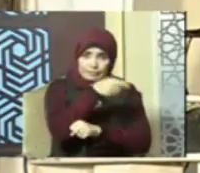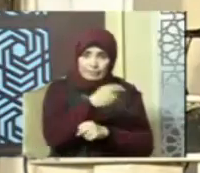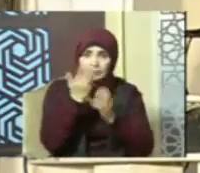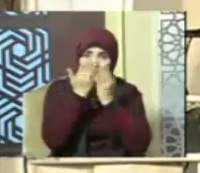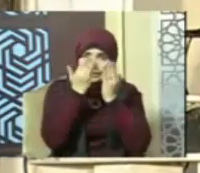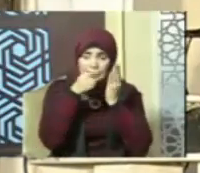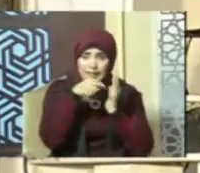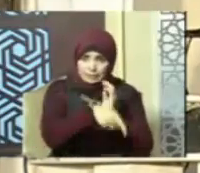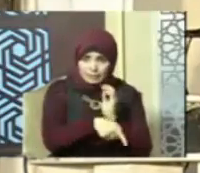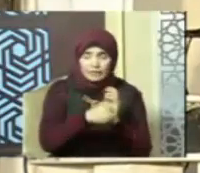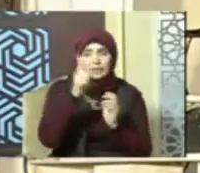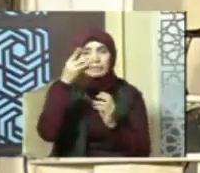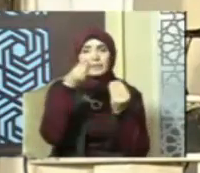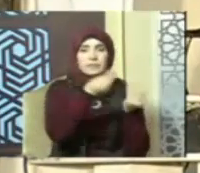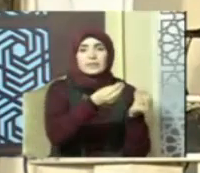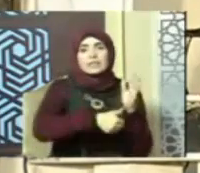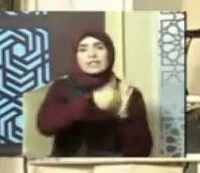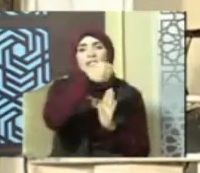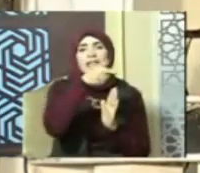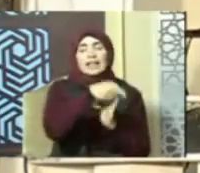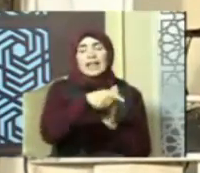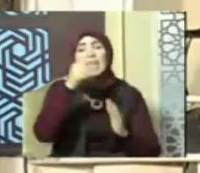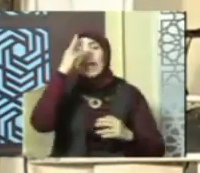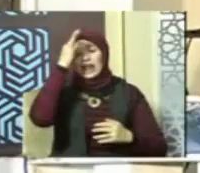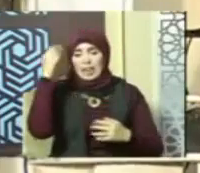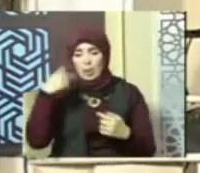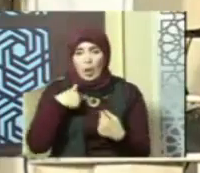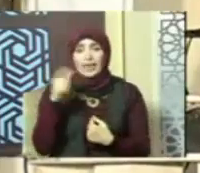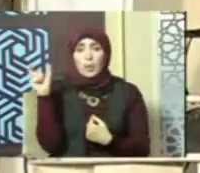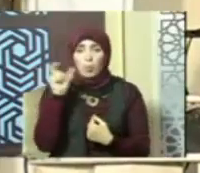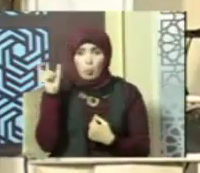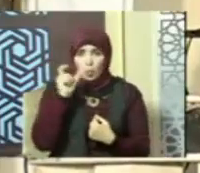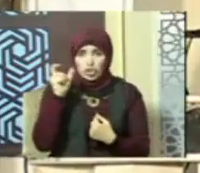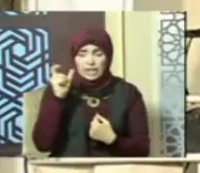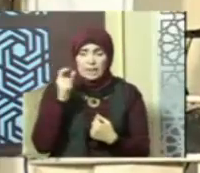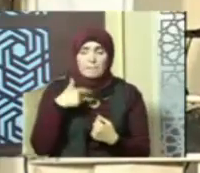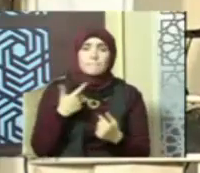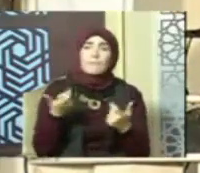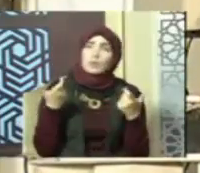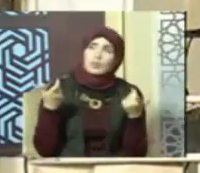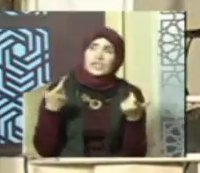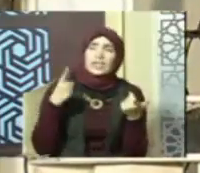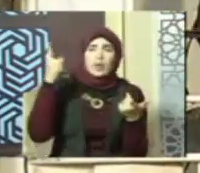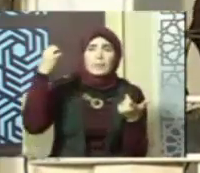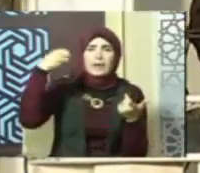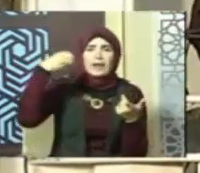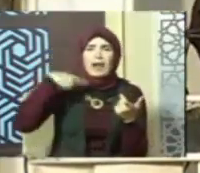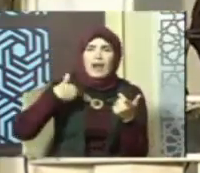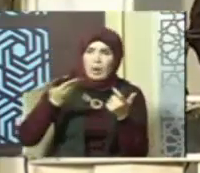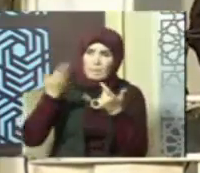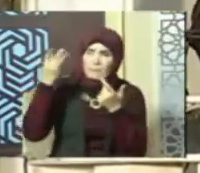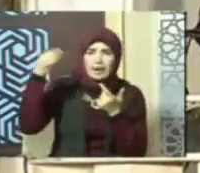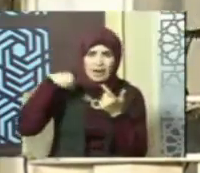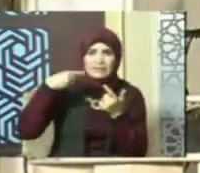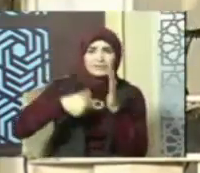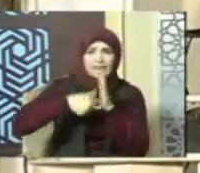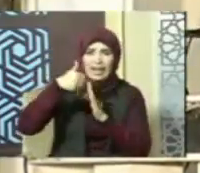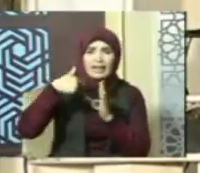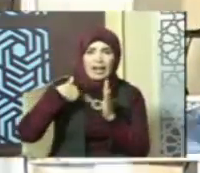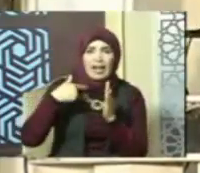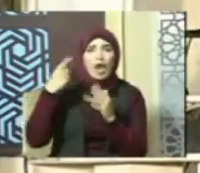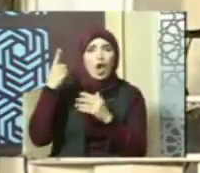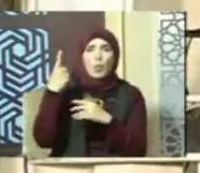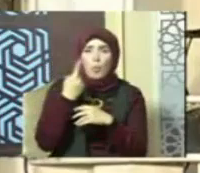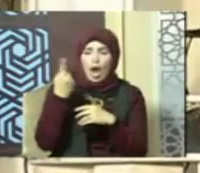أهمل، وإن ادعى ألف ادعاء كذبا وزورا أنه يفهم الإسلام، لأنه لو